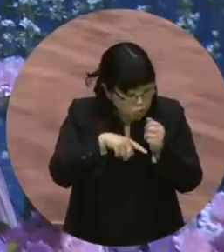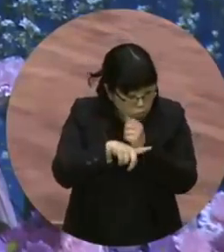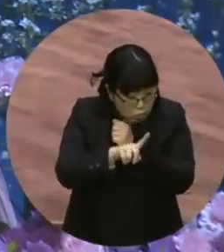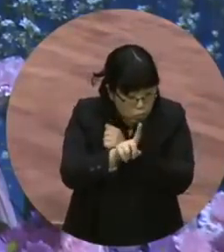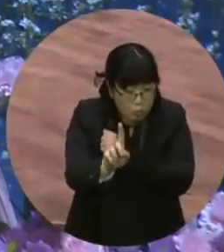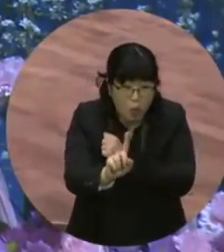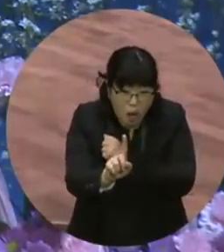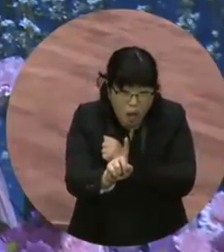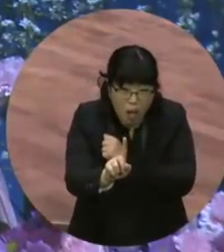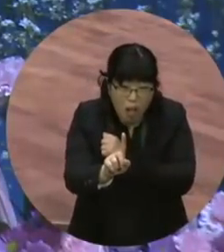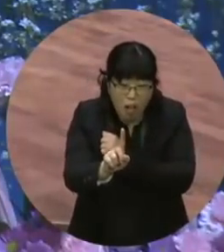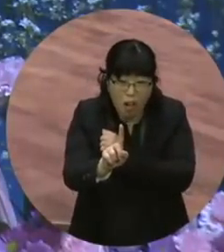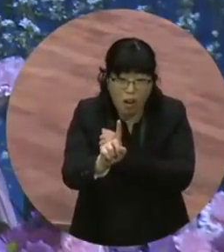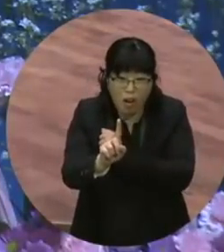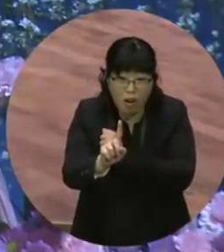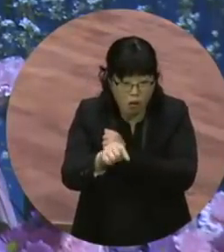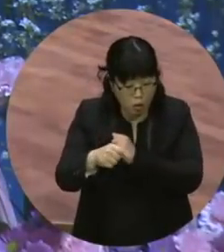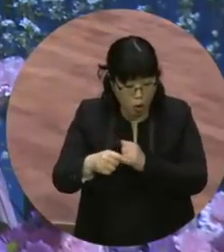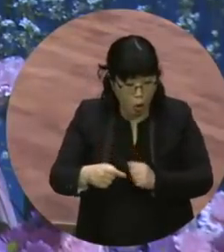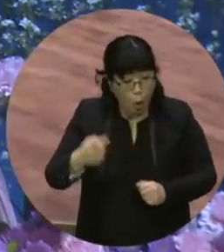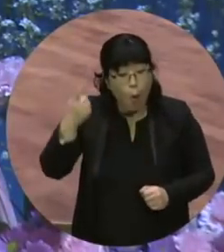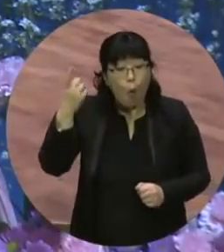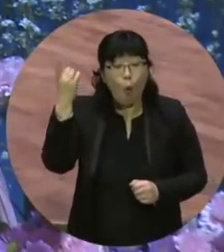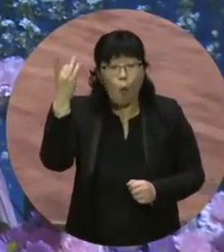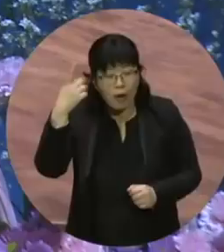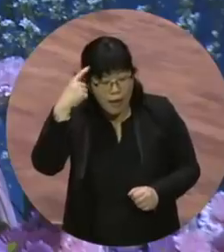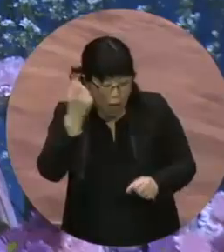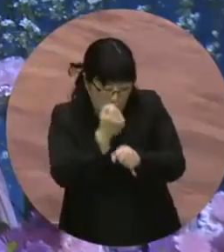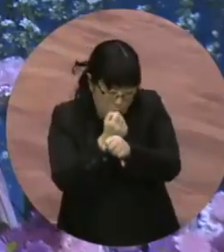하나님 만드시기 때문이에요.